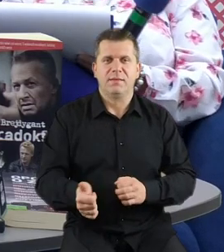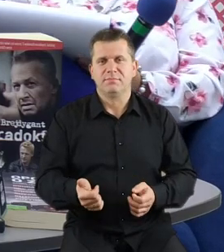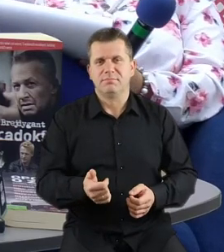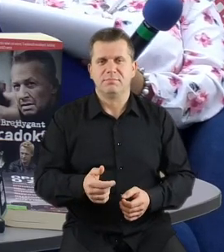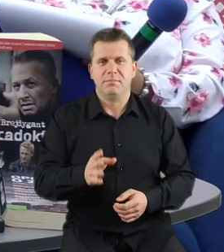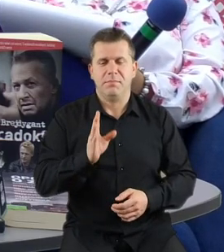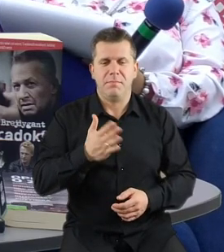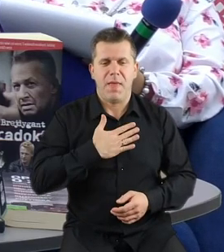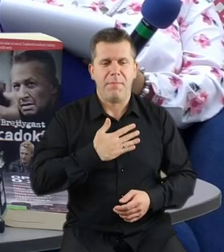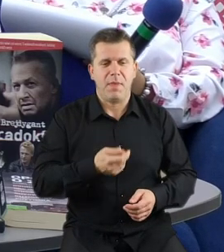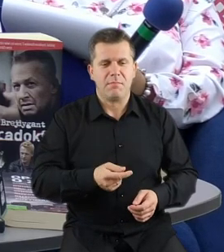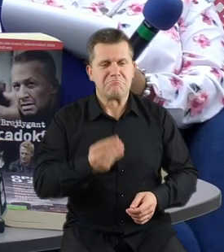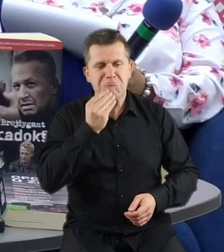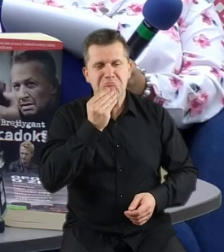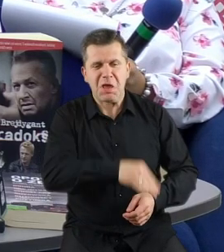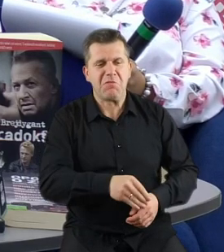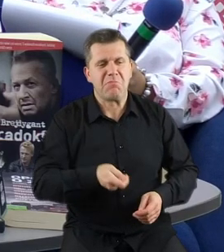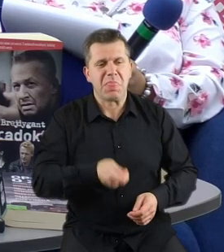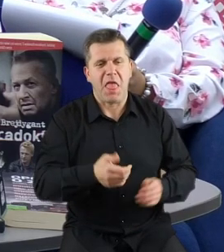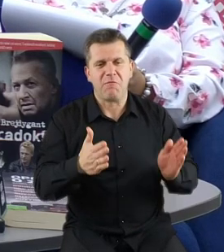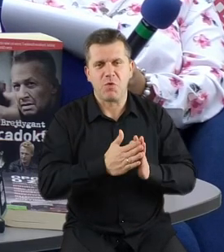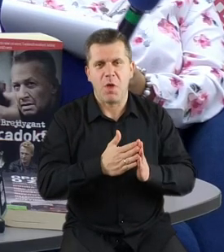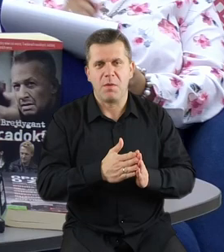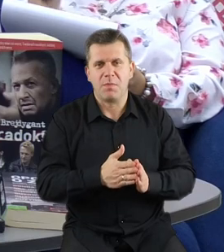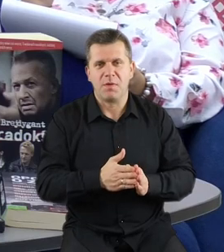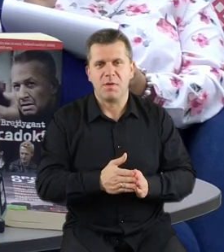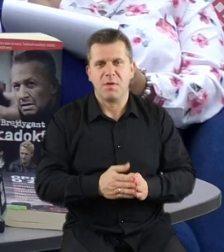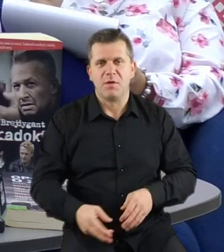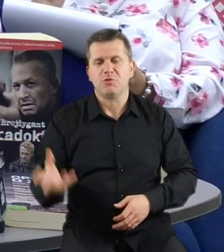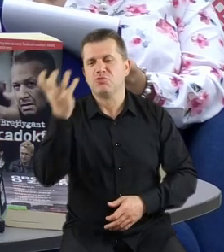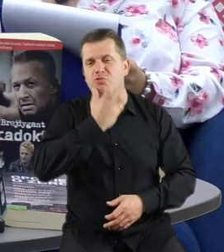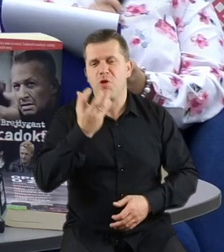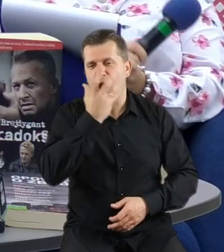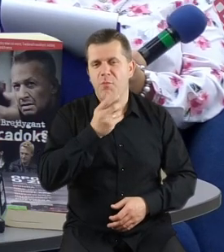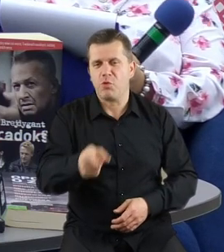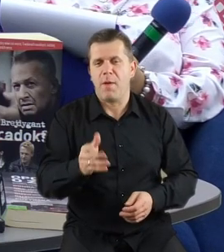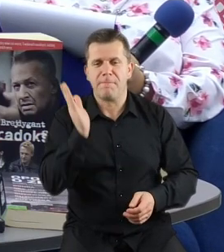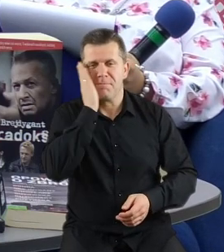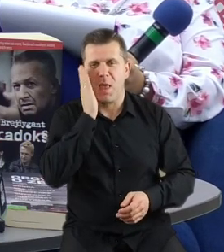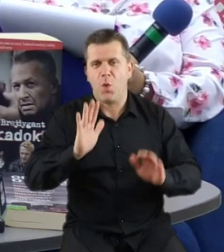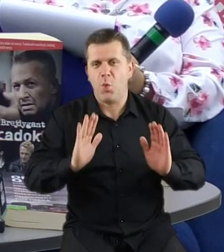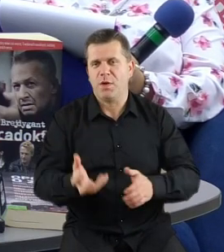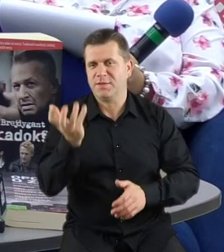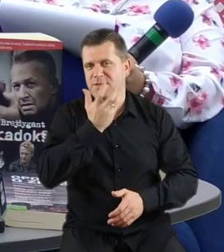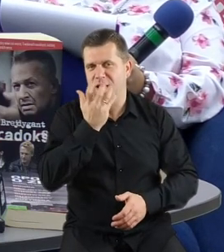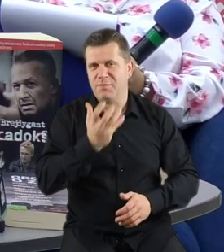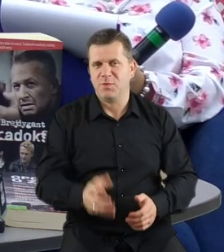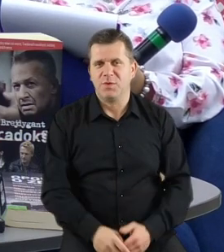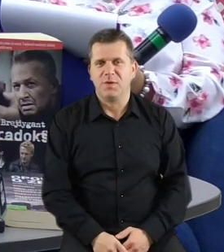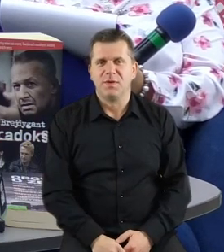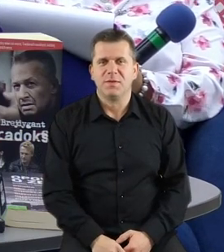ten, że mam te piece konwektorowe, czy tam, że... A w ogóle, że ciepło, to jest po prostu w mieszkaniu jest